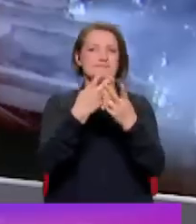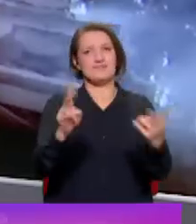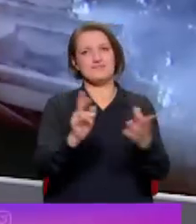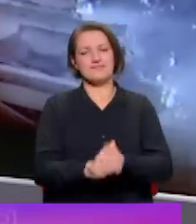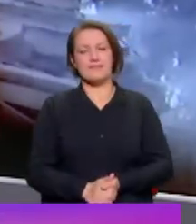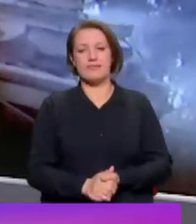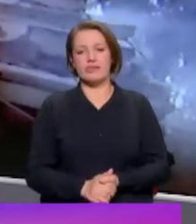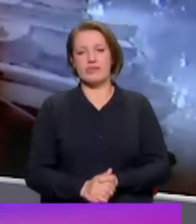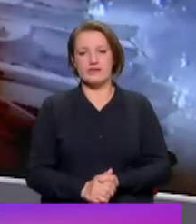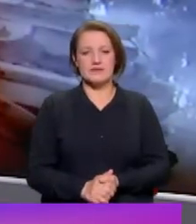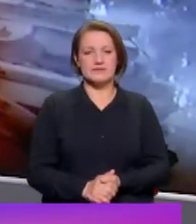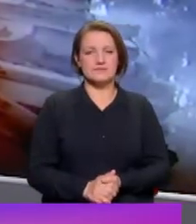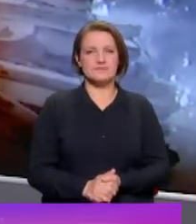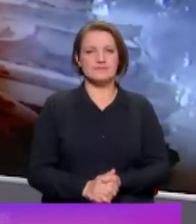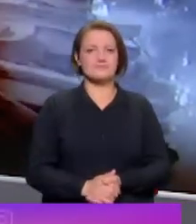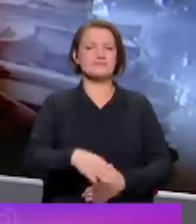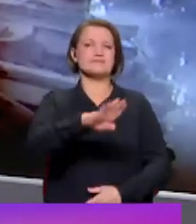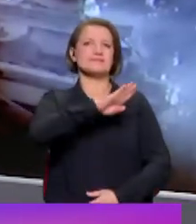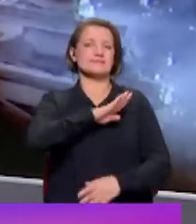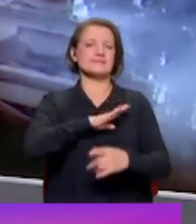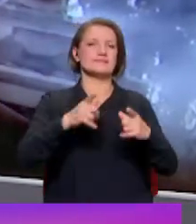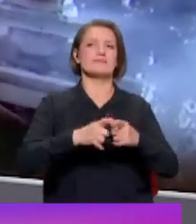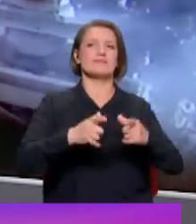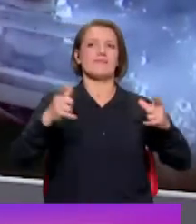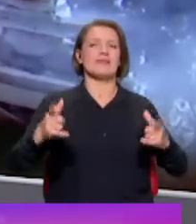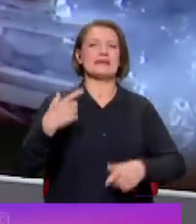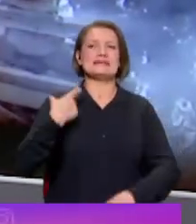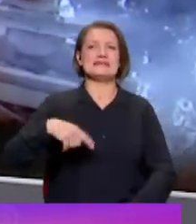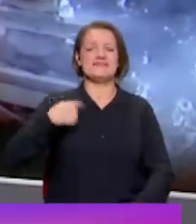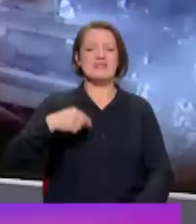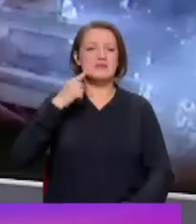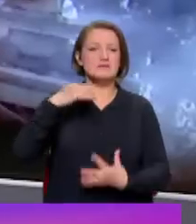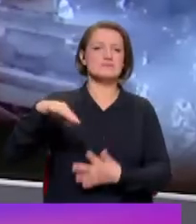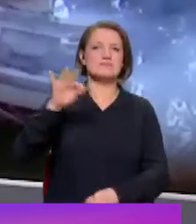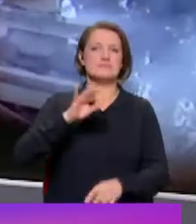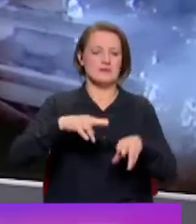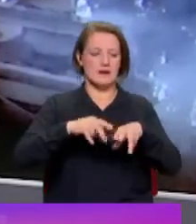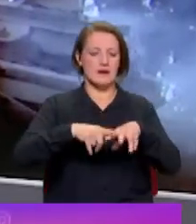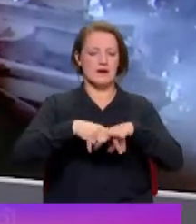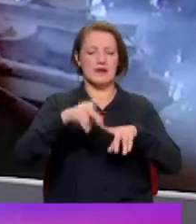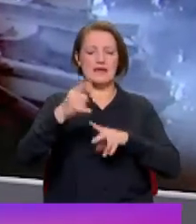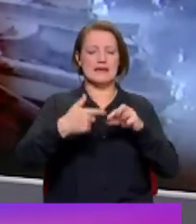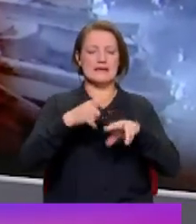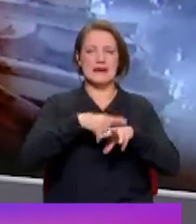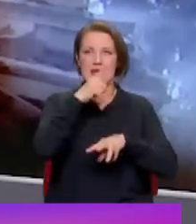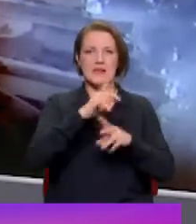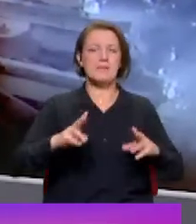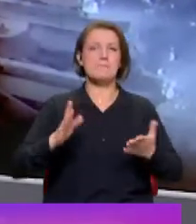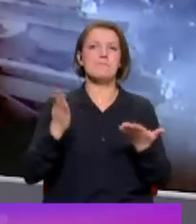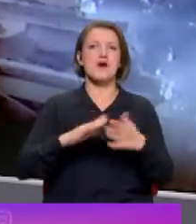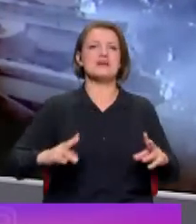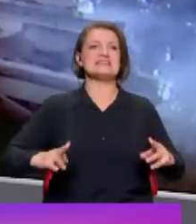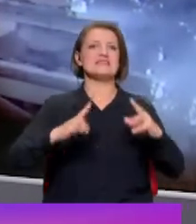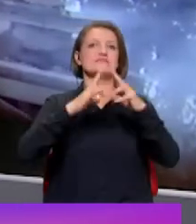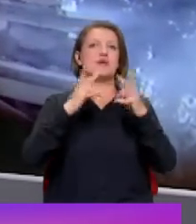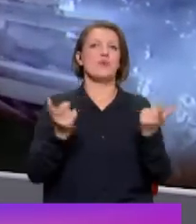olduğunu Tekrar hatırlatalım Gazi'deki gelişmeler sivil katliamları Kahire'deki Barış Zirvesi şimdi